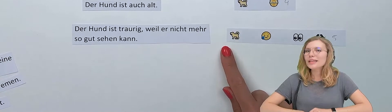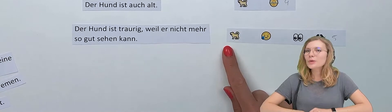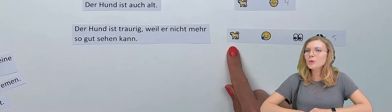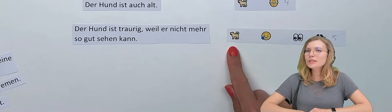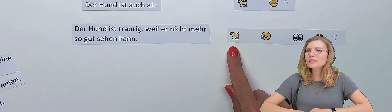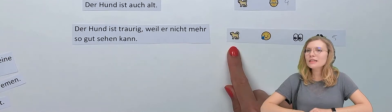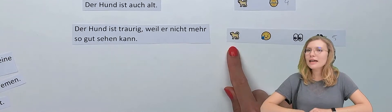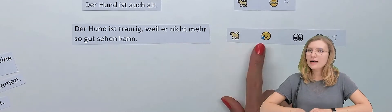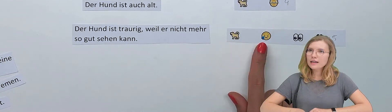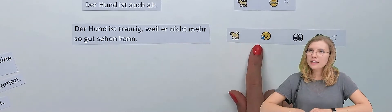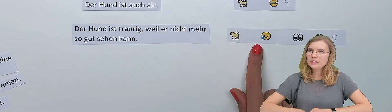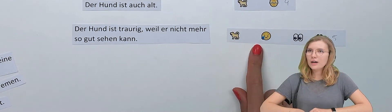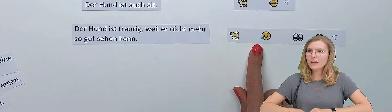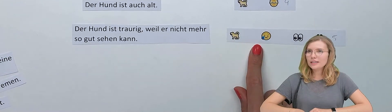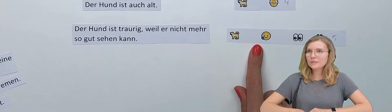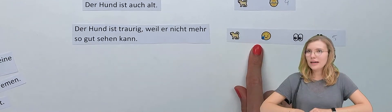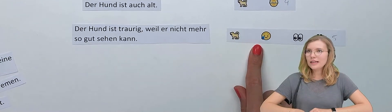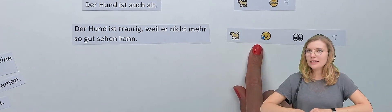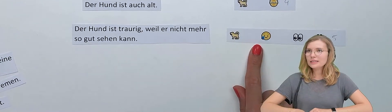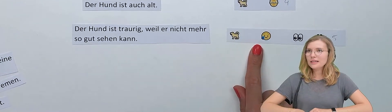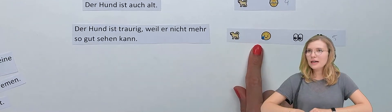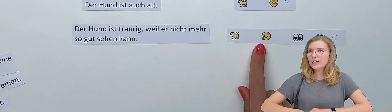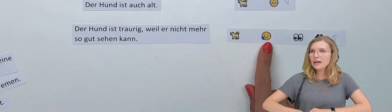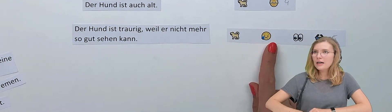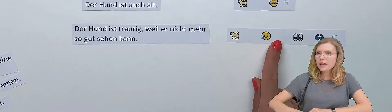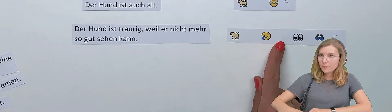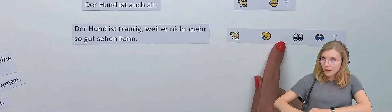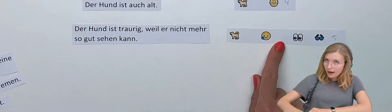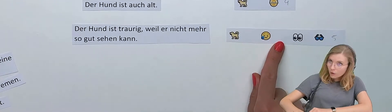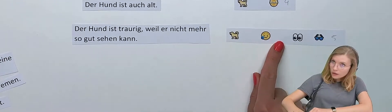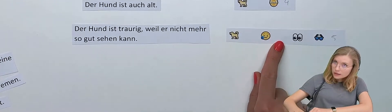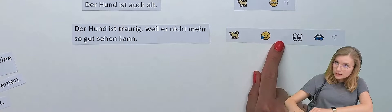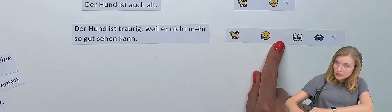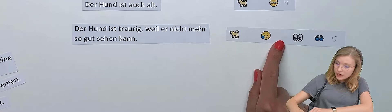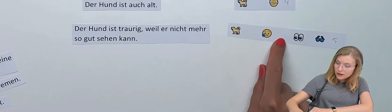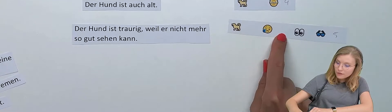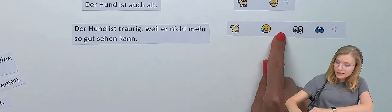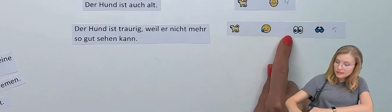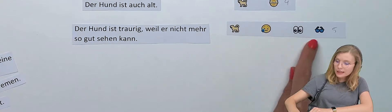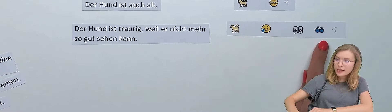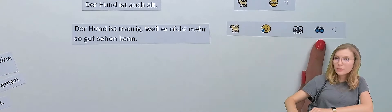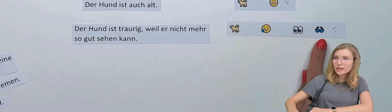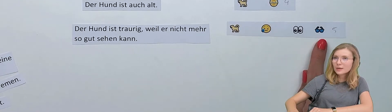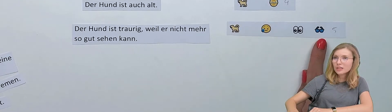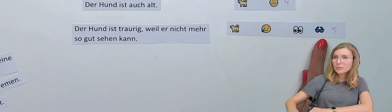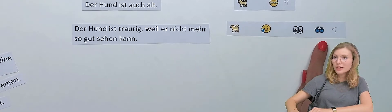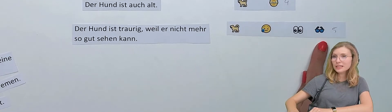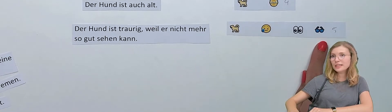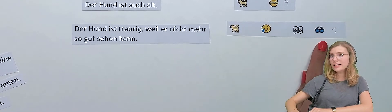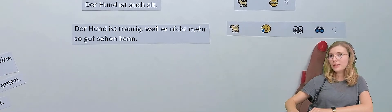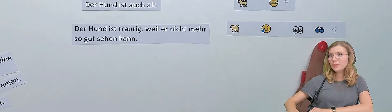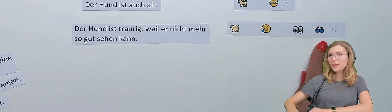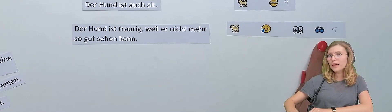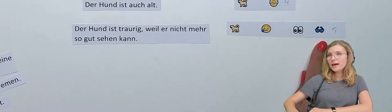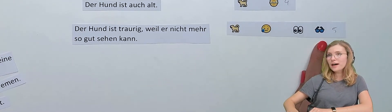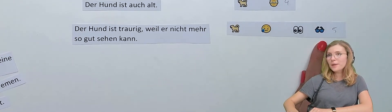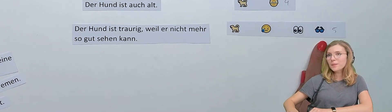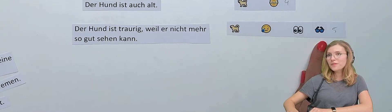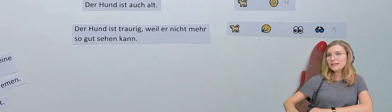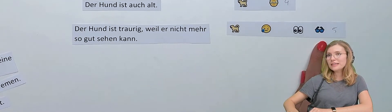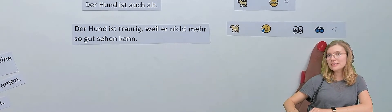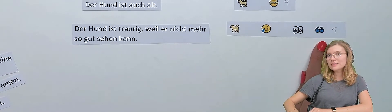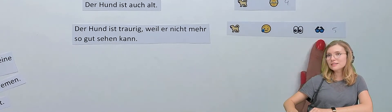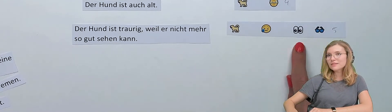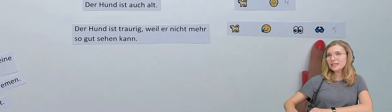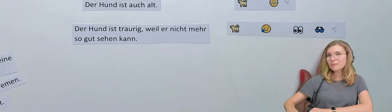her überlegt. Hund ist klar, trauriger Smiley ist klar, Augen ist klar wegen Sehen. Und dann habe ich eine Brille daneben,